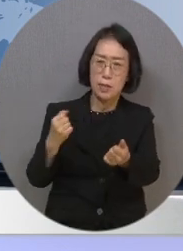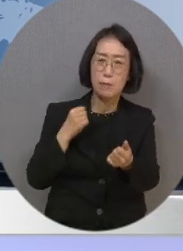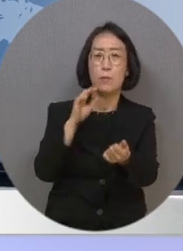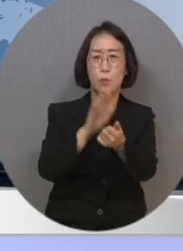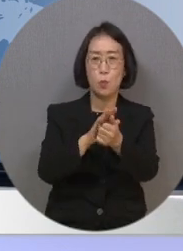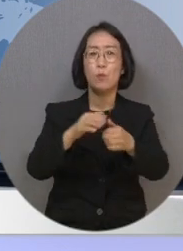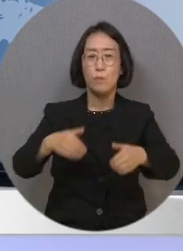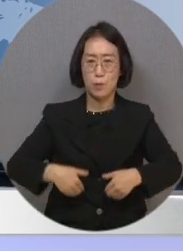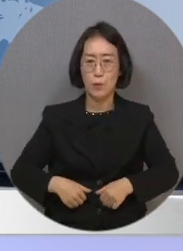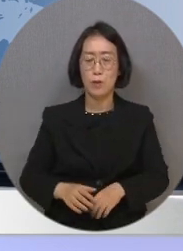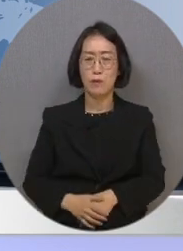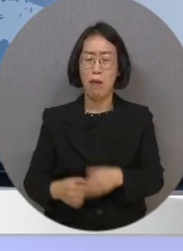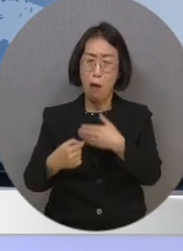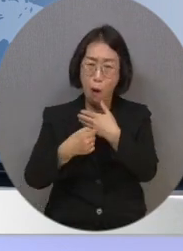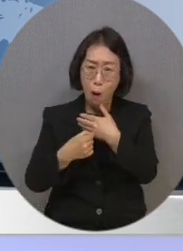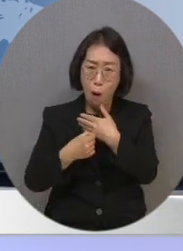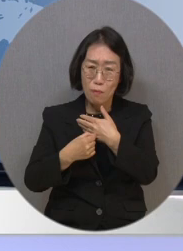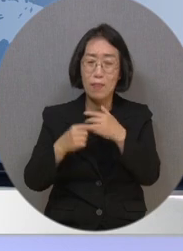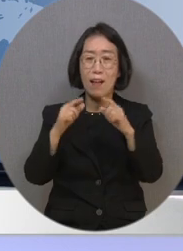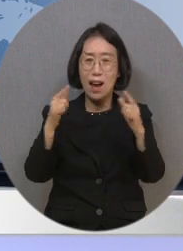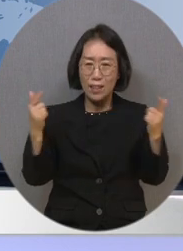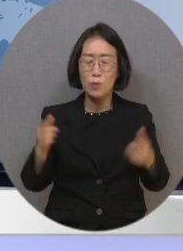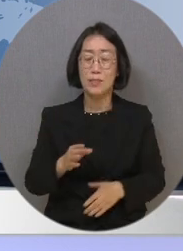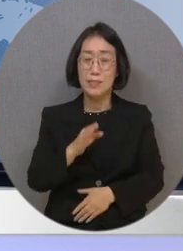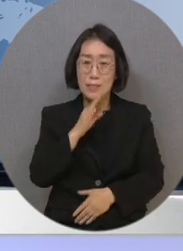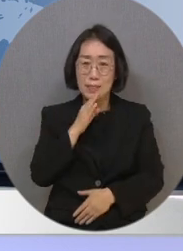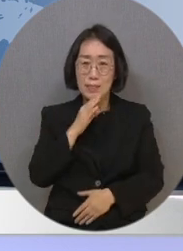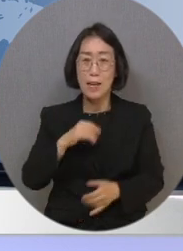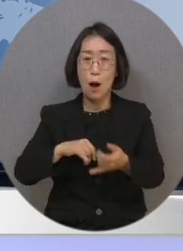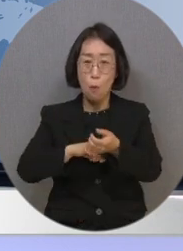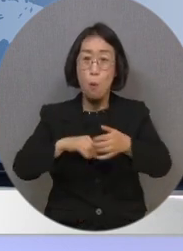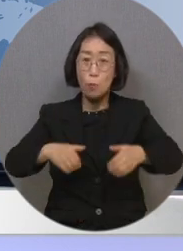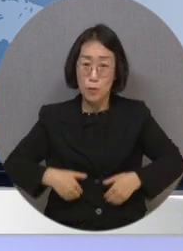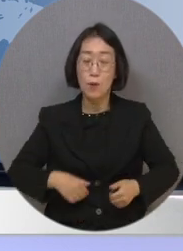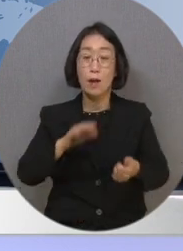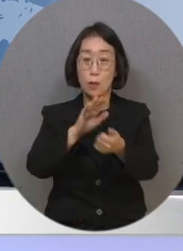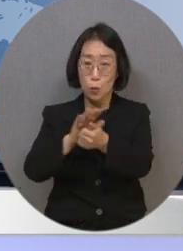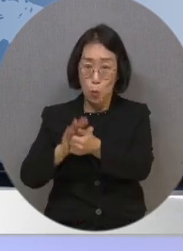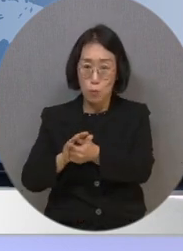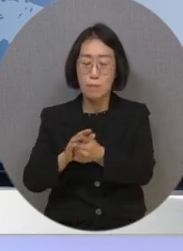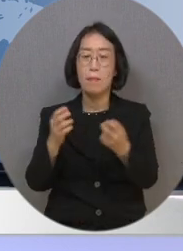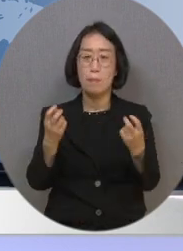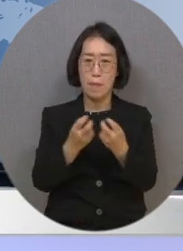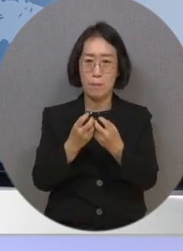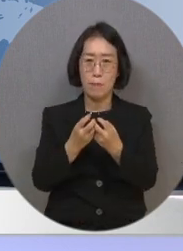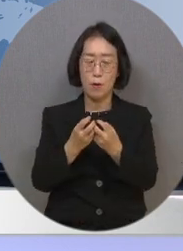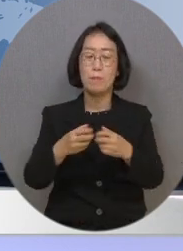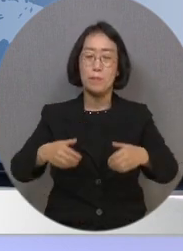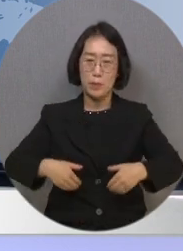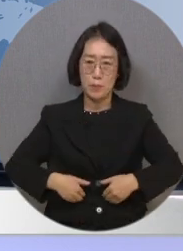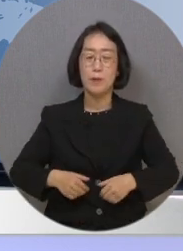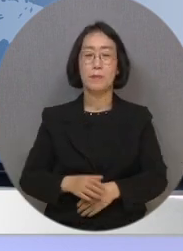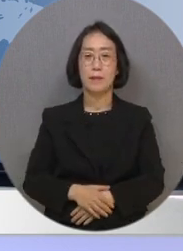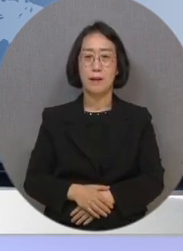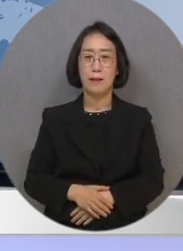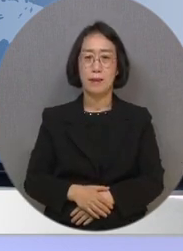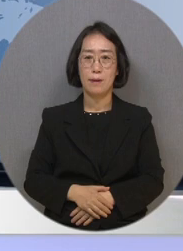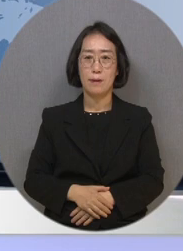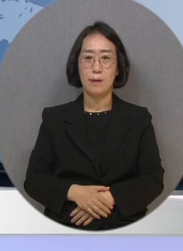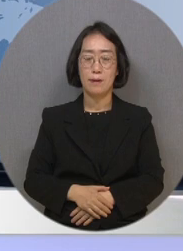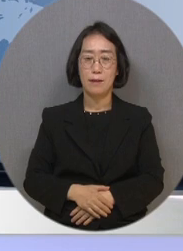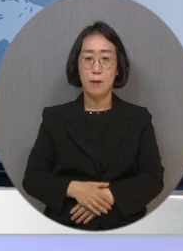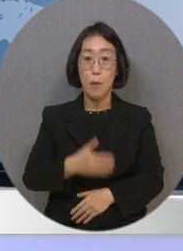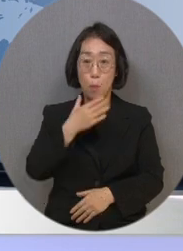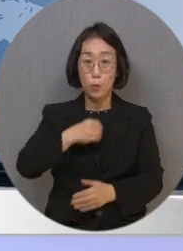순간 형식적인 지원이 아닌 진짜 도움이 될 현실적인 방안이 절 보입니다 이상